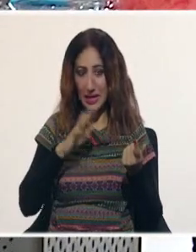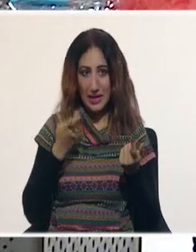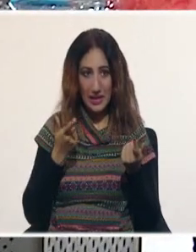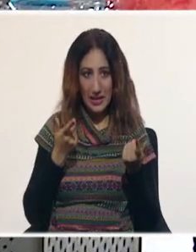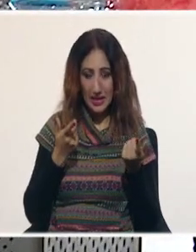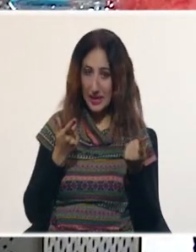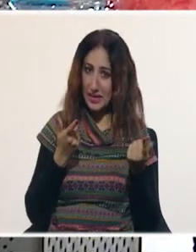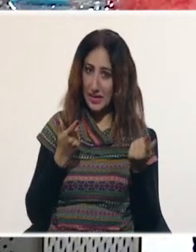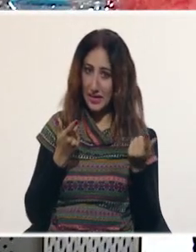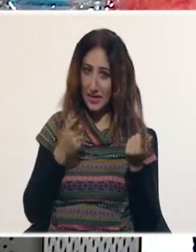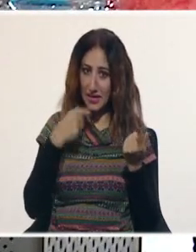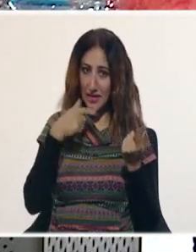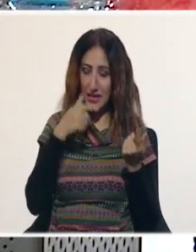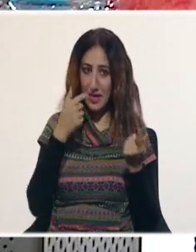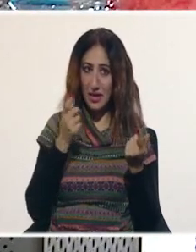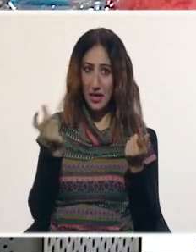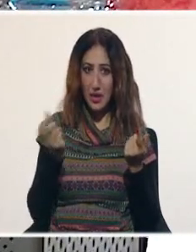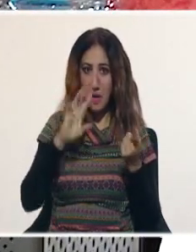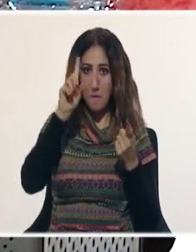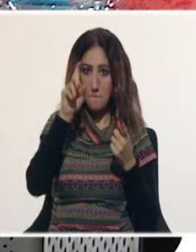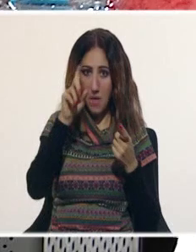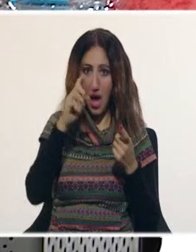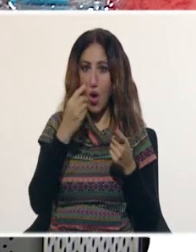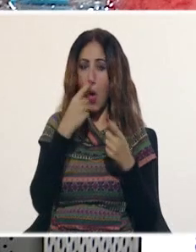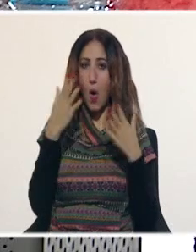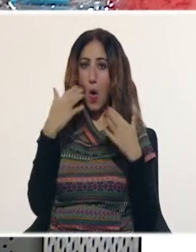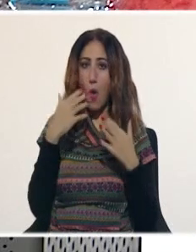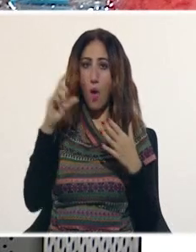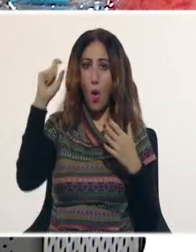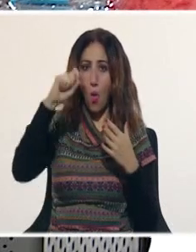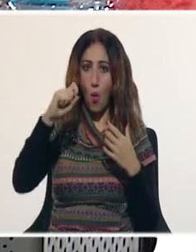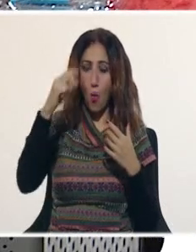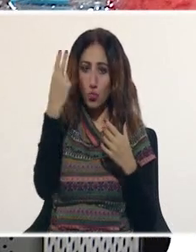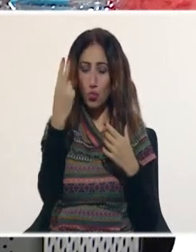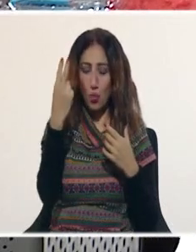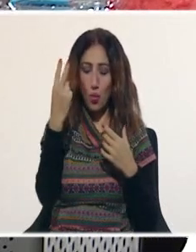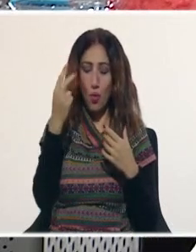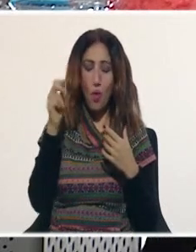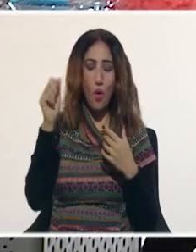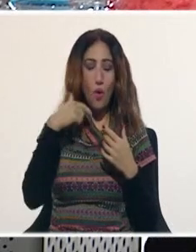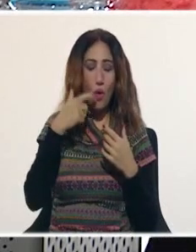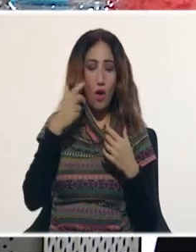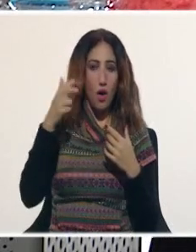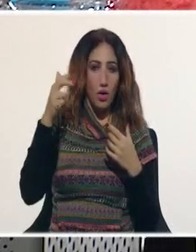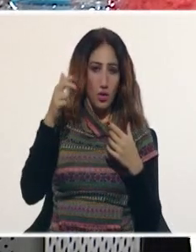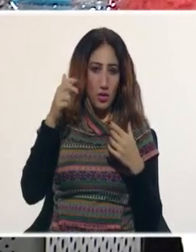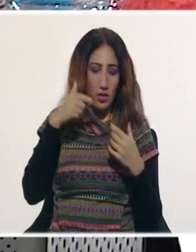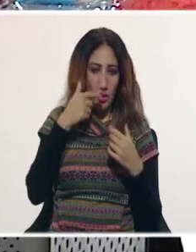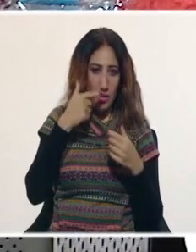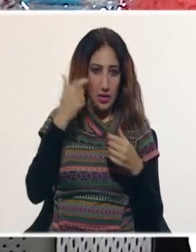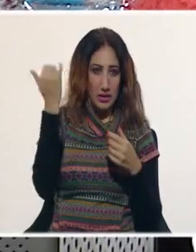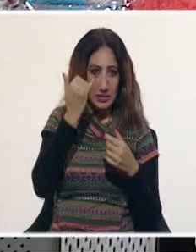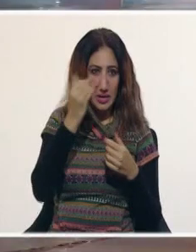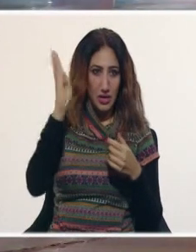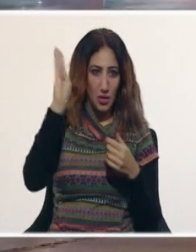الكوباية الكبيرة حطينا مية أكسجين، دوت عبارة عن مية أكسجين H2O. المراجع ده أصلا سهل إن هو يتفكك، يعني لو أنا عندي حاجتين كده سهل يسيبوا